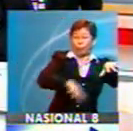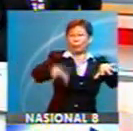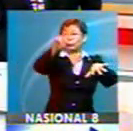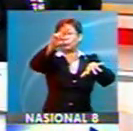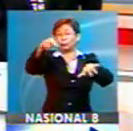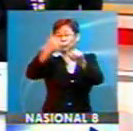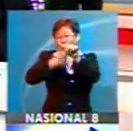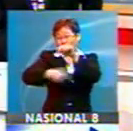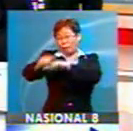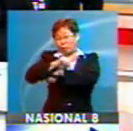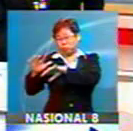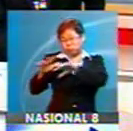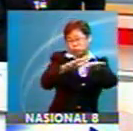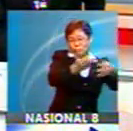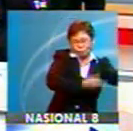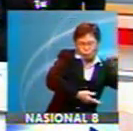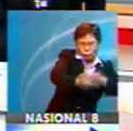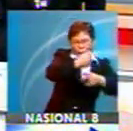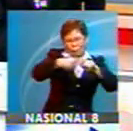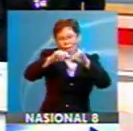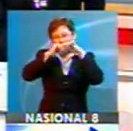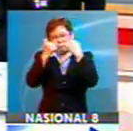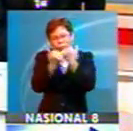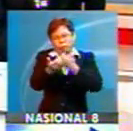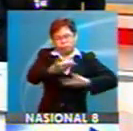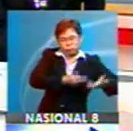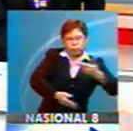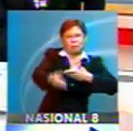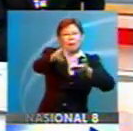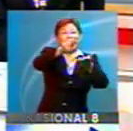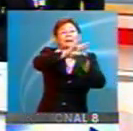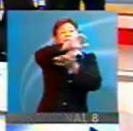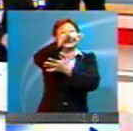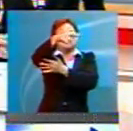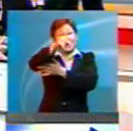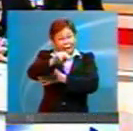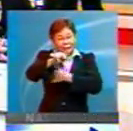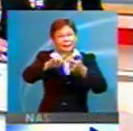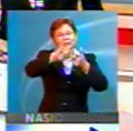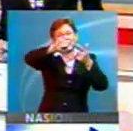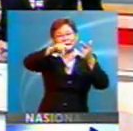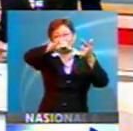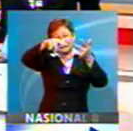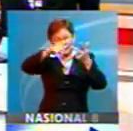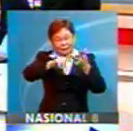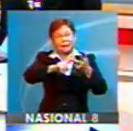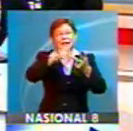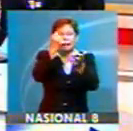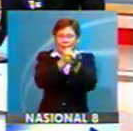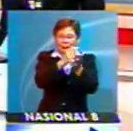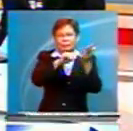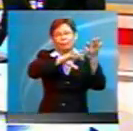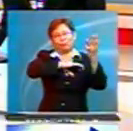2,000 setiap hari yang berurusan dengan pelbagai agensi. Antaranya Jabatan Pendaftaran Negara JPN, JPJ, Jabatan Immigration dan